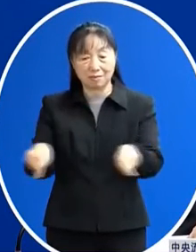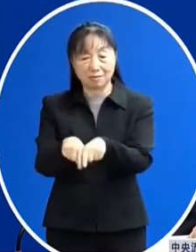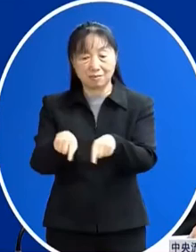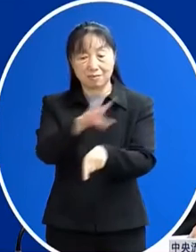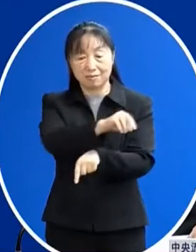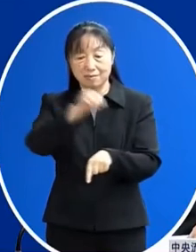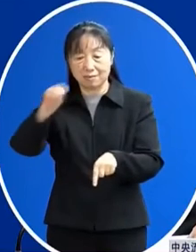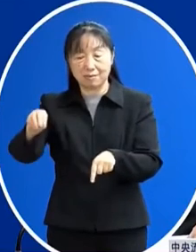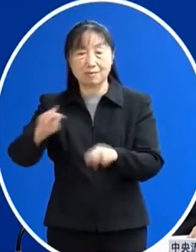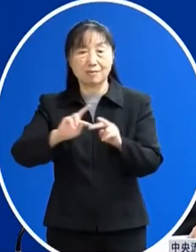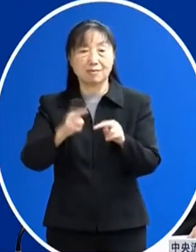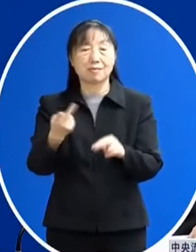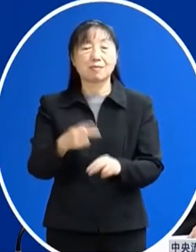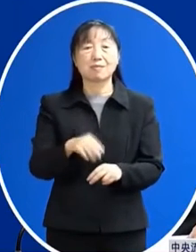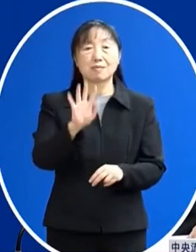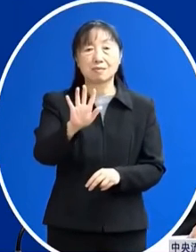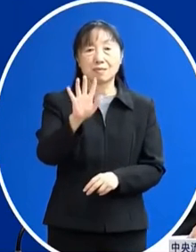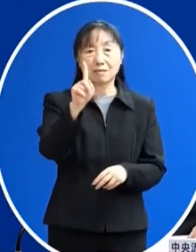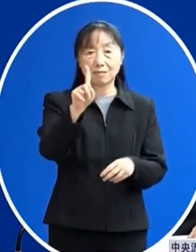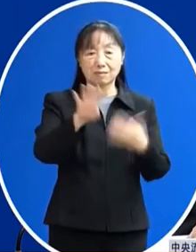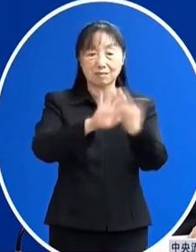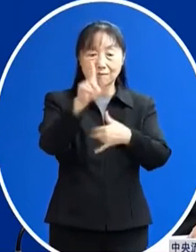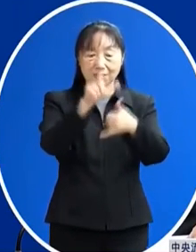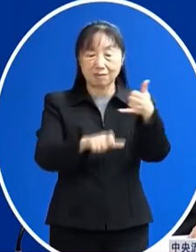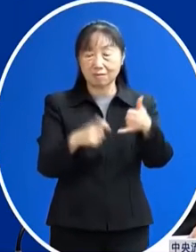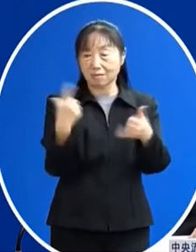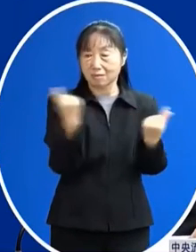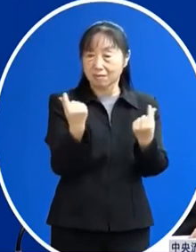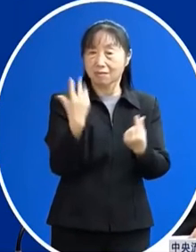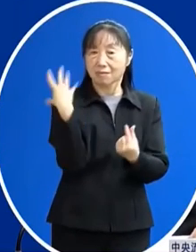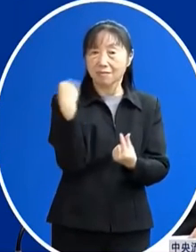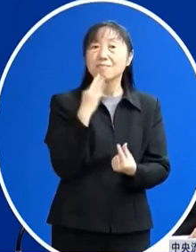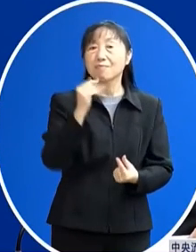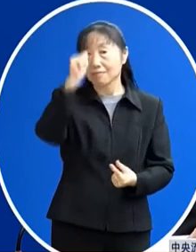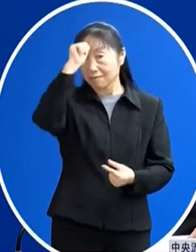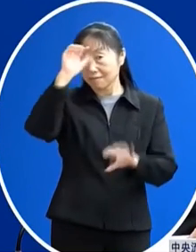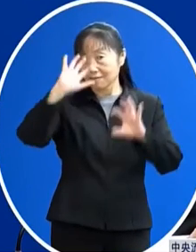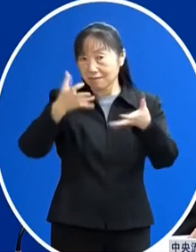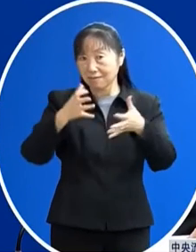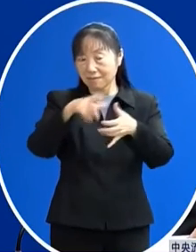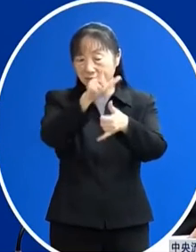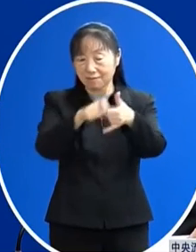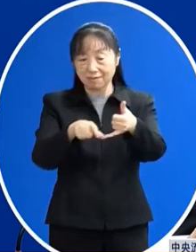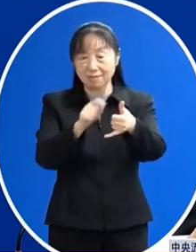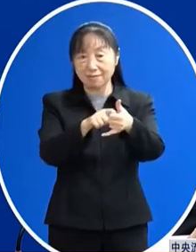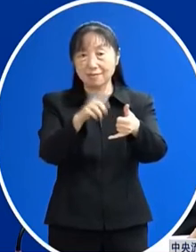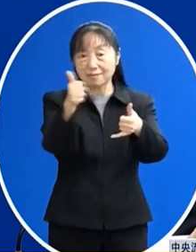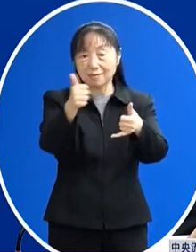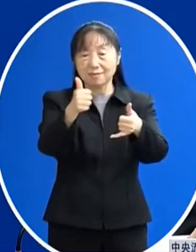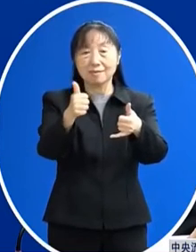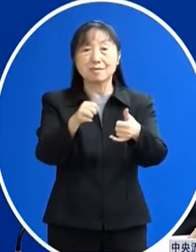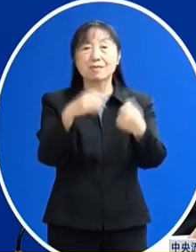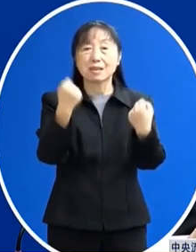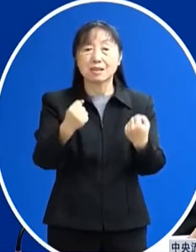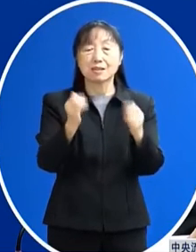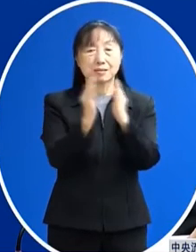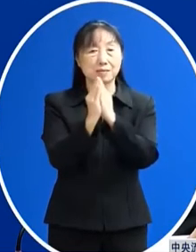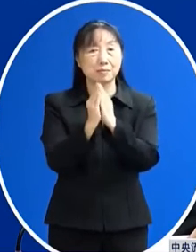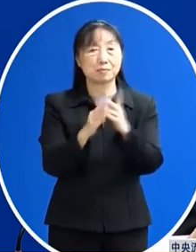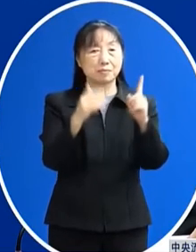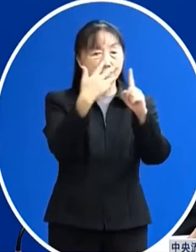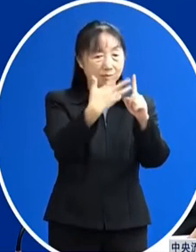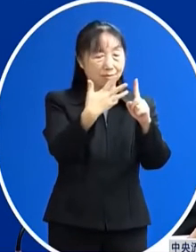一案呢，是本来就怀疑是旧案的部分，是一个印度籍的一位男性在桃园这边